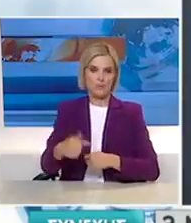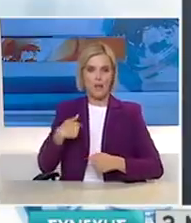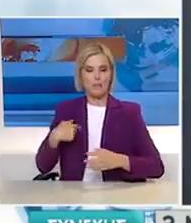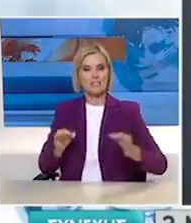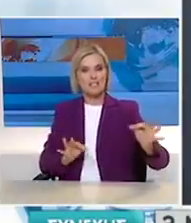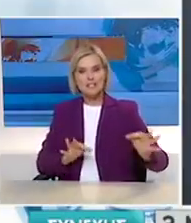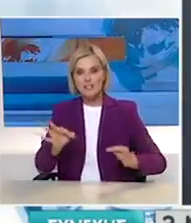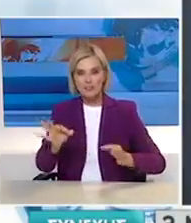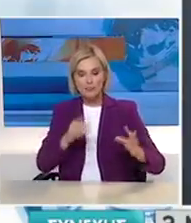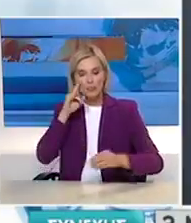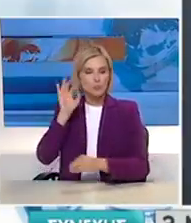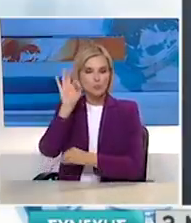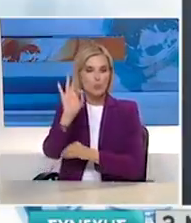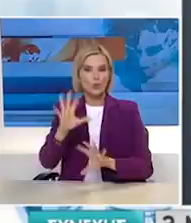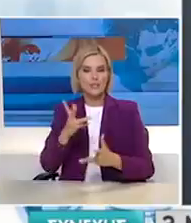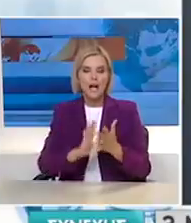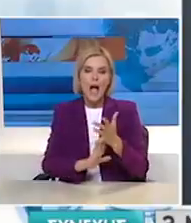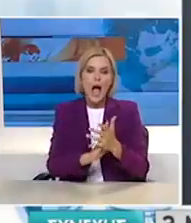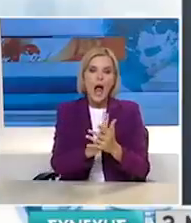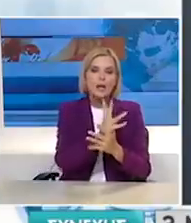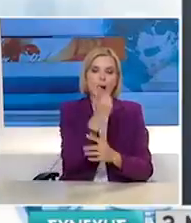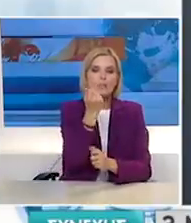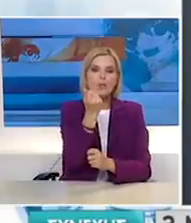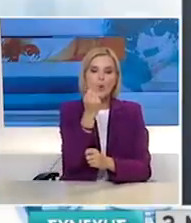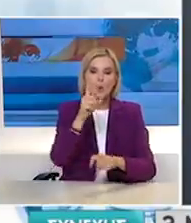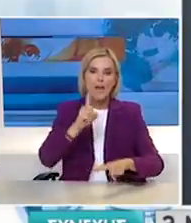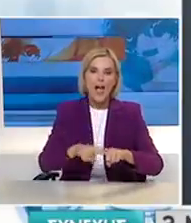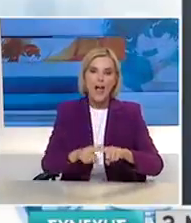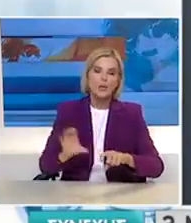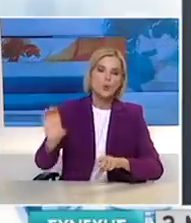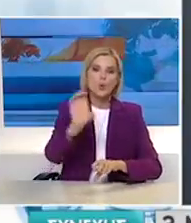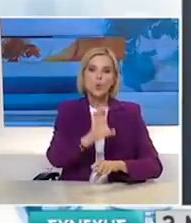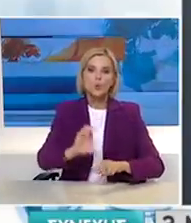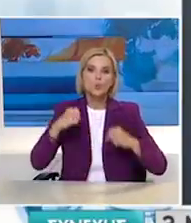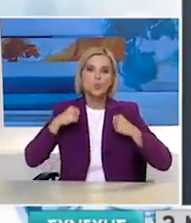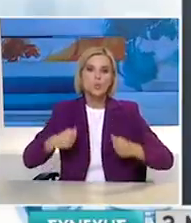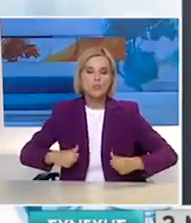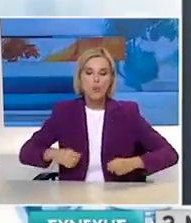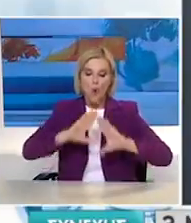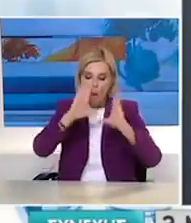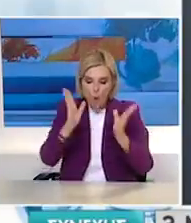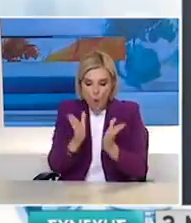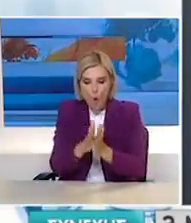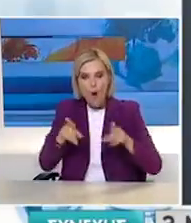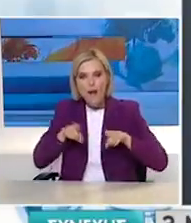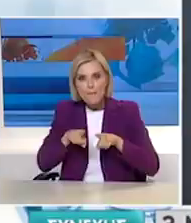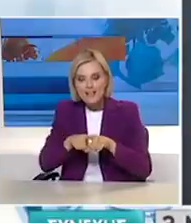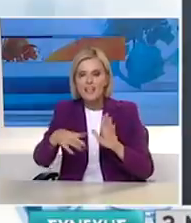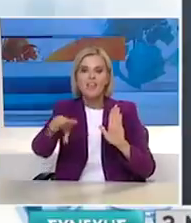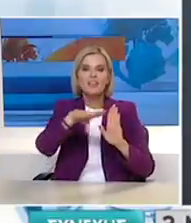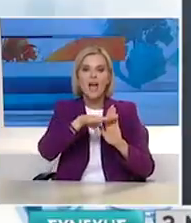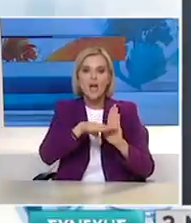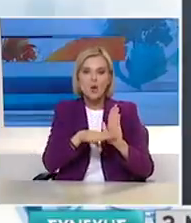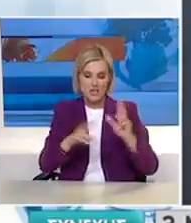του ελληνικού τουρισμού προβλέπει λεπτομερώς και αναλυτικά τα σενάρια πρόσβασης στις δομές υγείας, αλλά και τη δυνατότητα διενέργειας